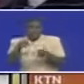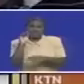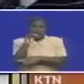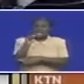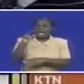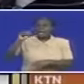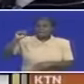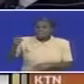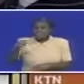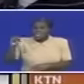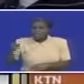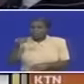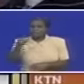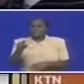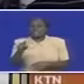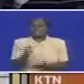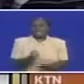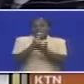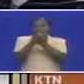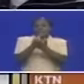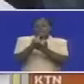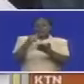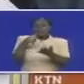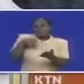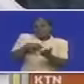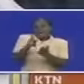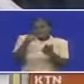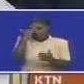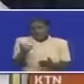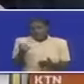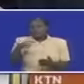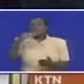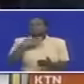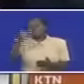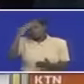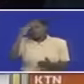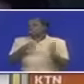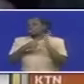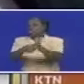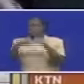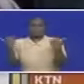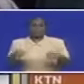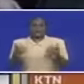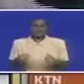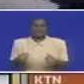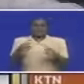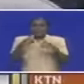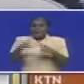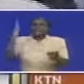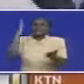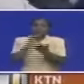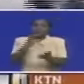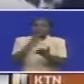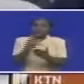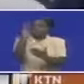milioni ndio watengenezwe. Lakini tunafishwa kwa nini? Kujua hatujajua ni kani njua hatujaonyeshwa ni kani. Lakini ile kitu ya ukweli kwa watu